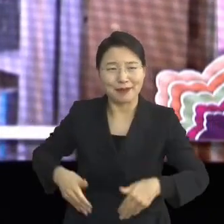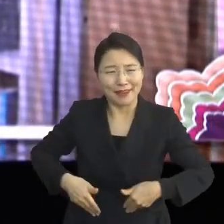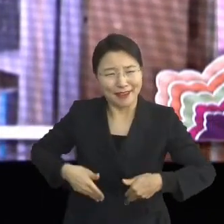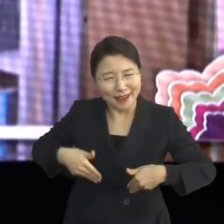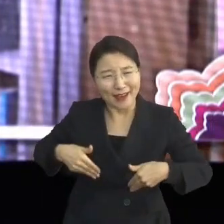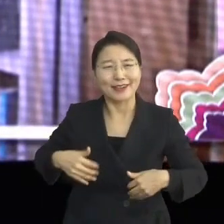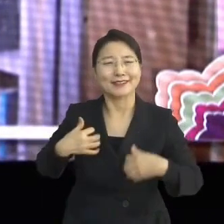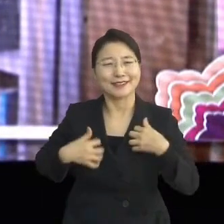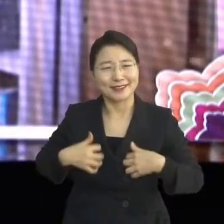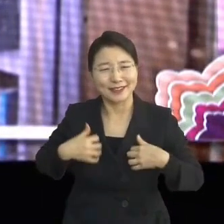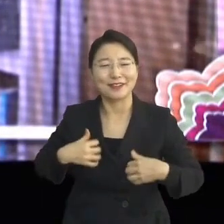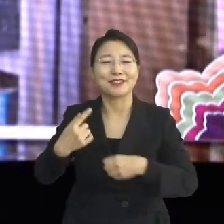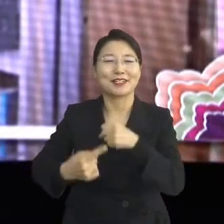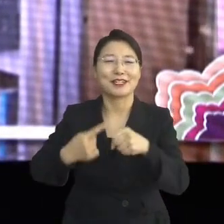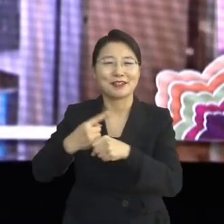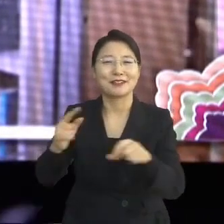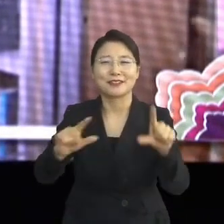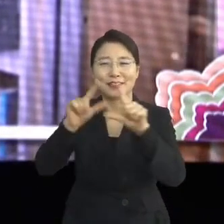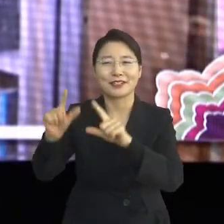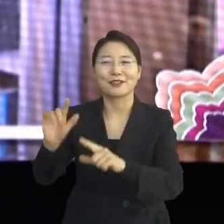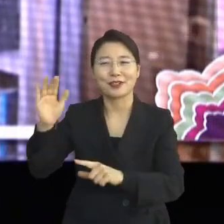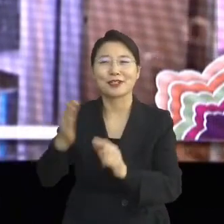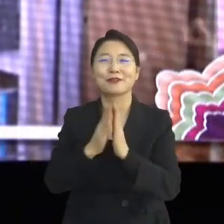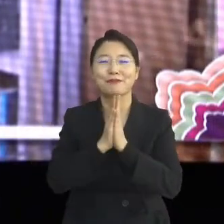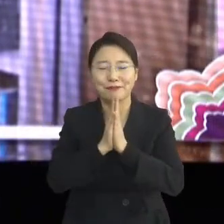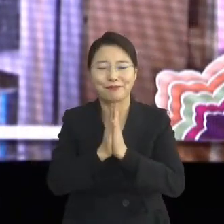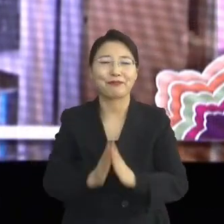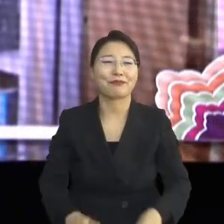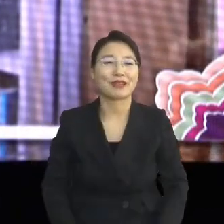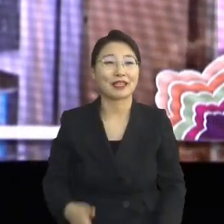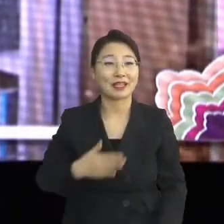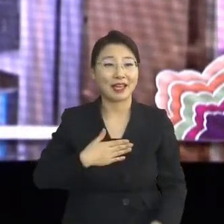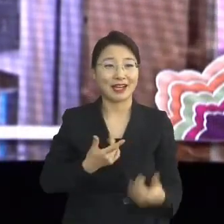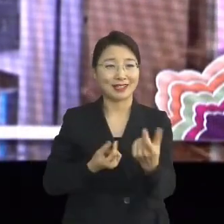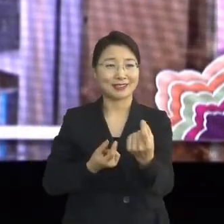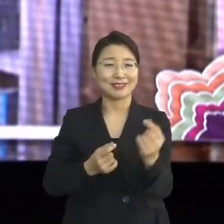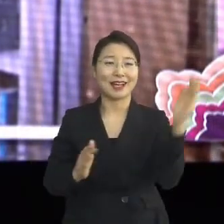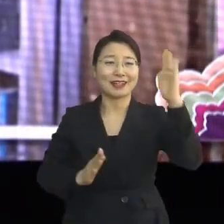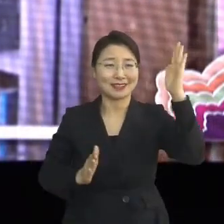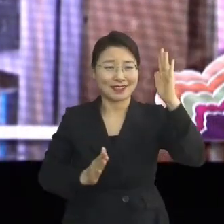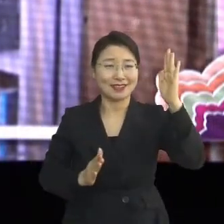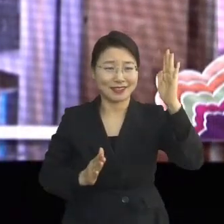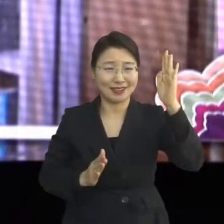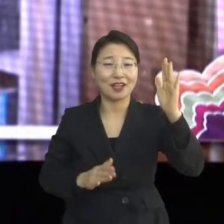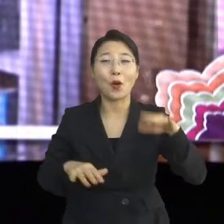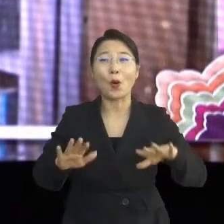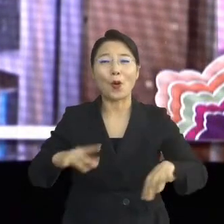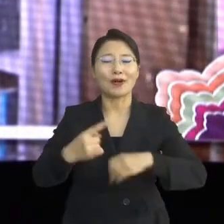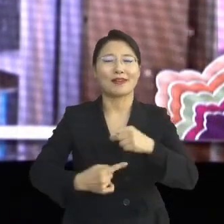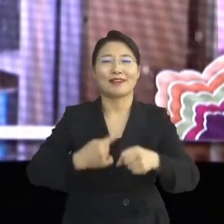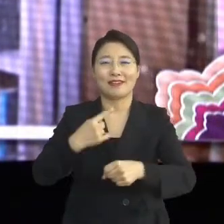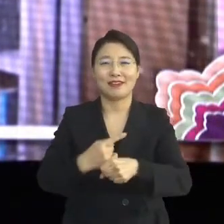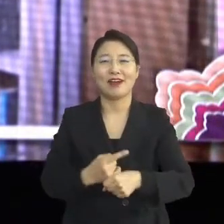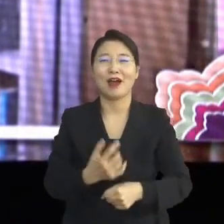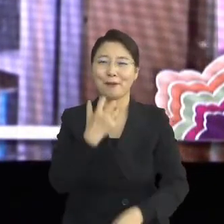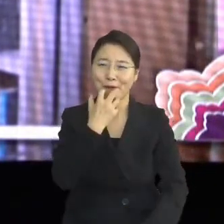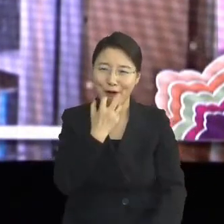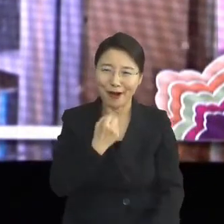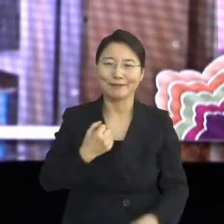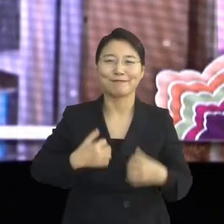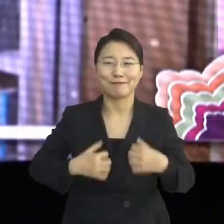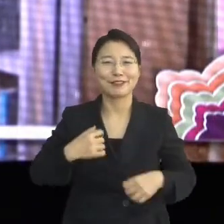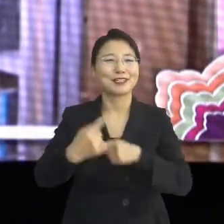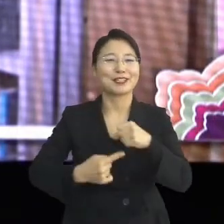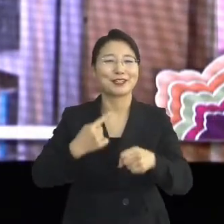따뜻하고 즐거운 한 해 보내길 바라겠습니다. 그리고 저와 같은 학생분들도 이번 한 해 보람차고 즐거운